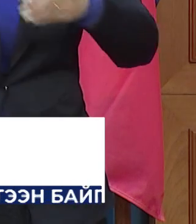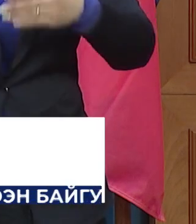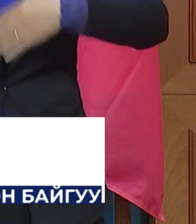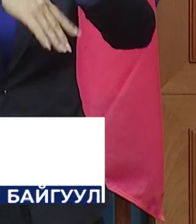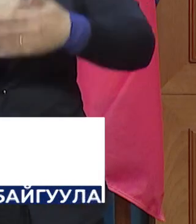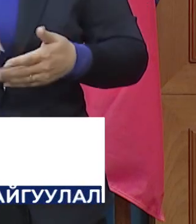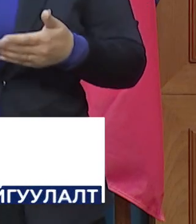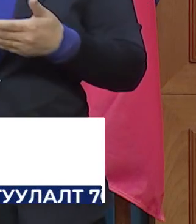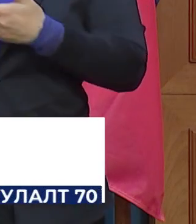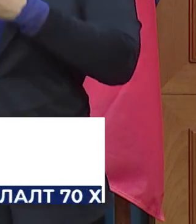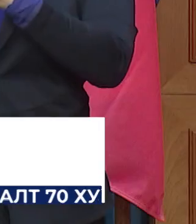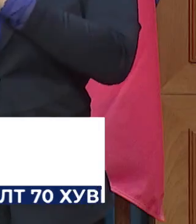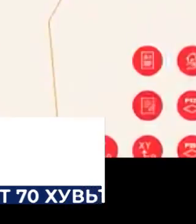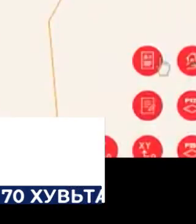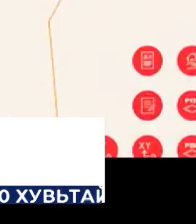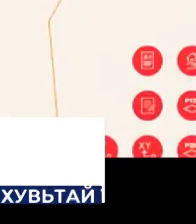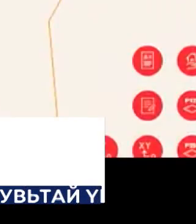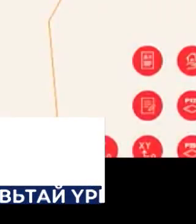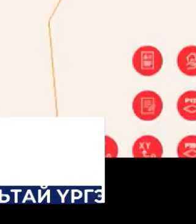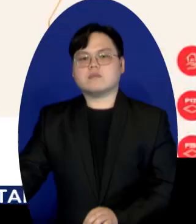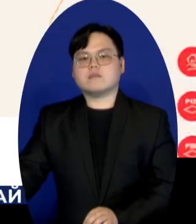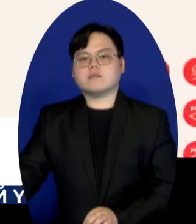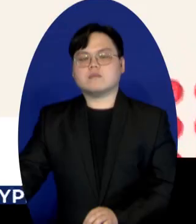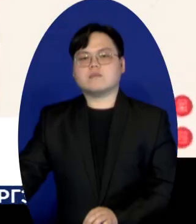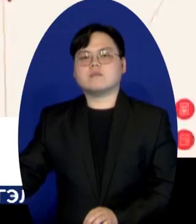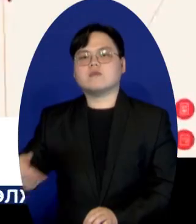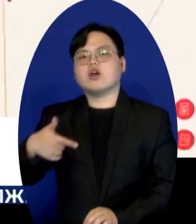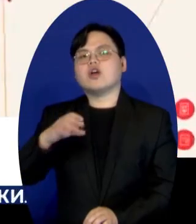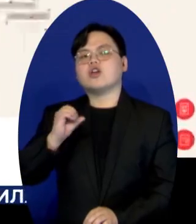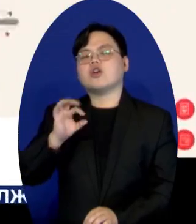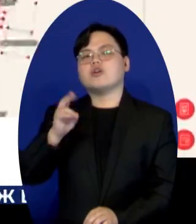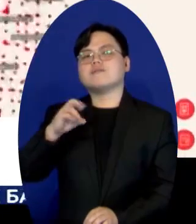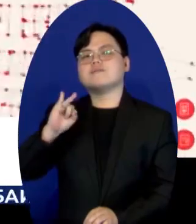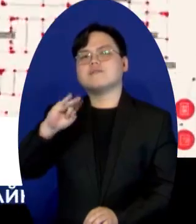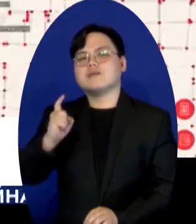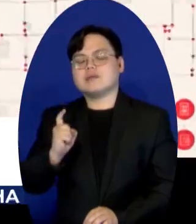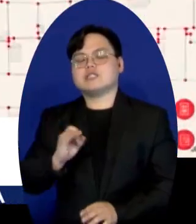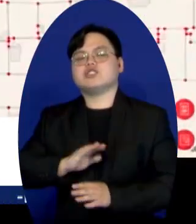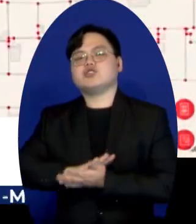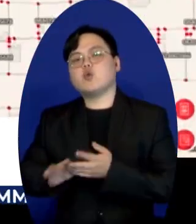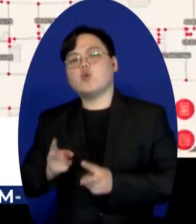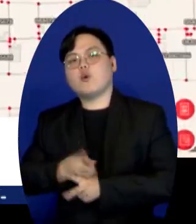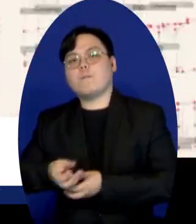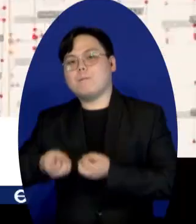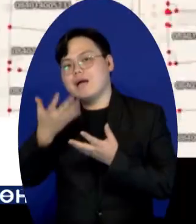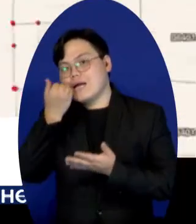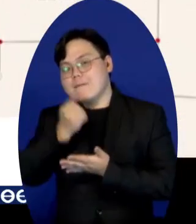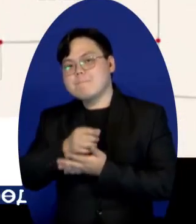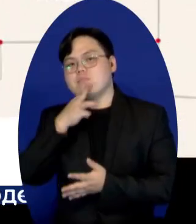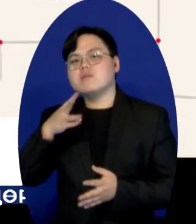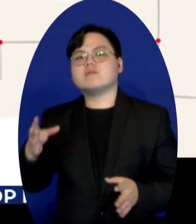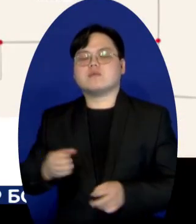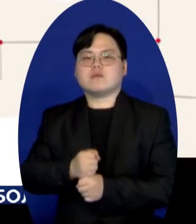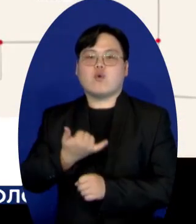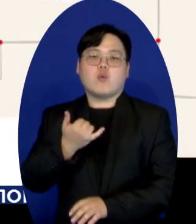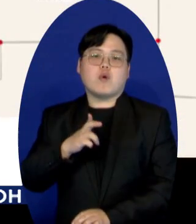бол бас нэг болох асуудлуудыг бол тусгаж байгаа. Геодез зураг зүйн тухай хуулийн шинжилсэн найруулгыг батлснаар мэдээллийг шинээр нэгтгэх юм. Жишээ нь Улаанбаатар хотод